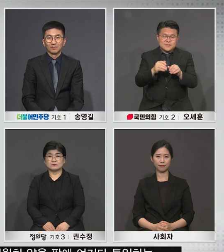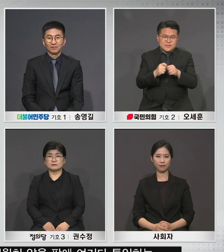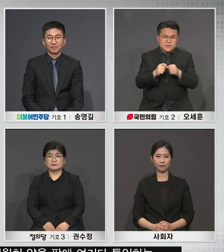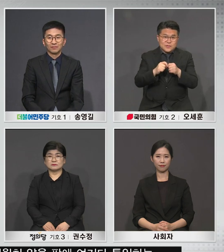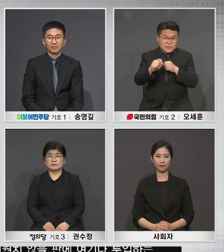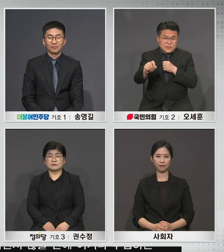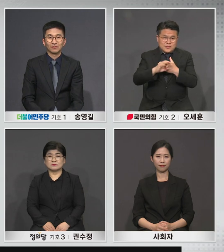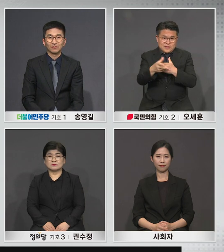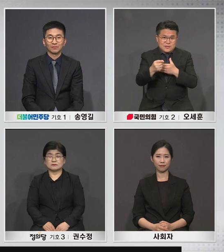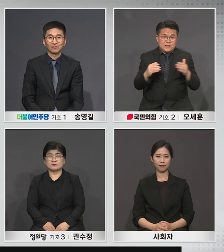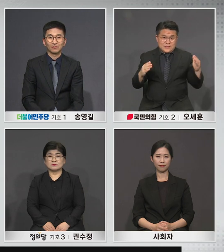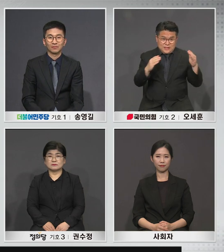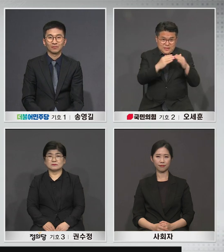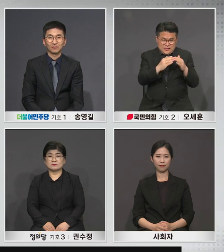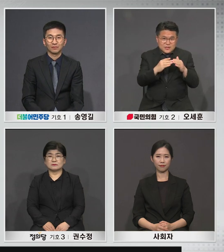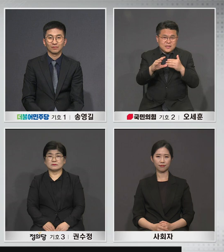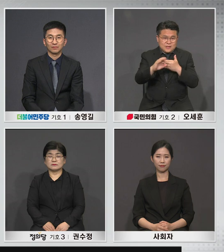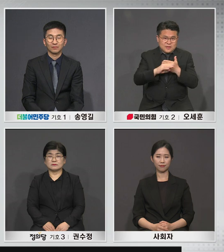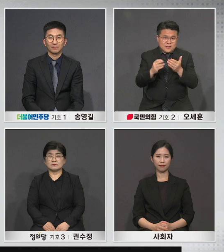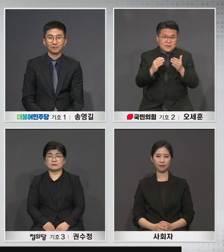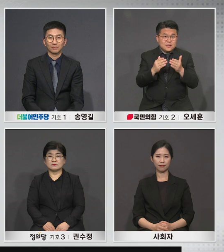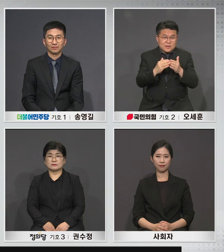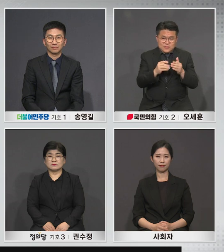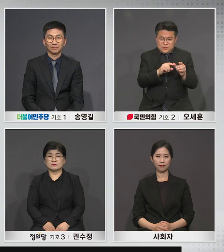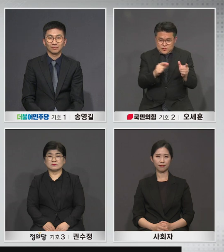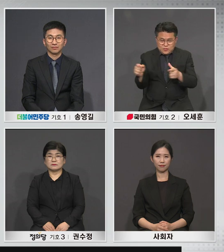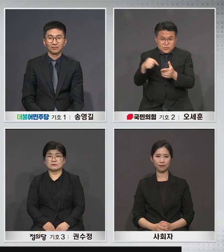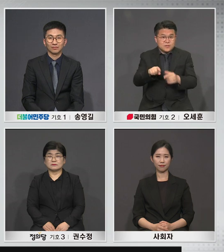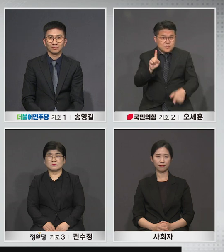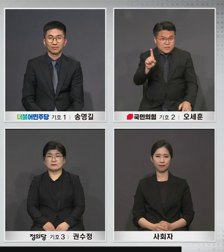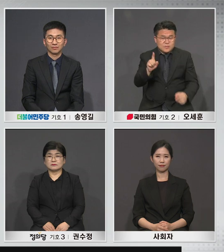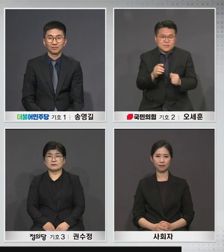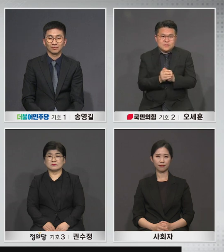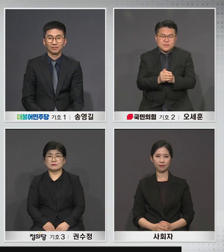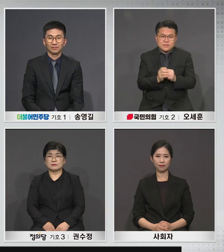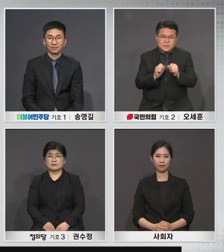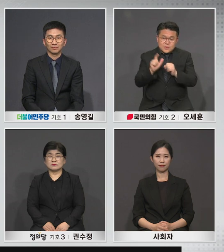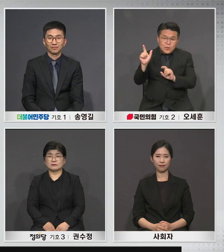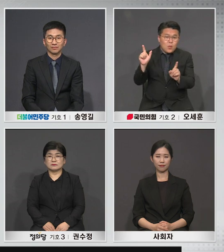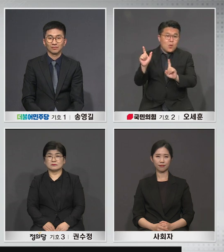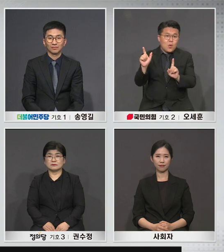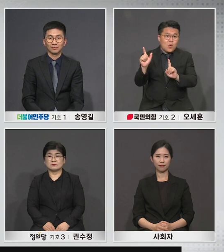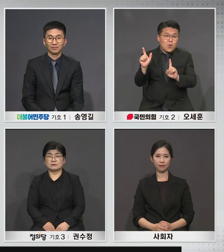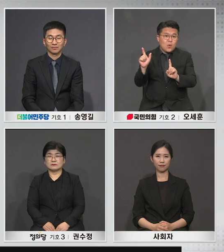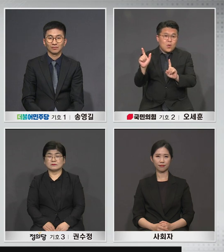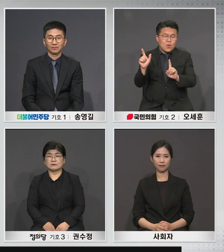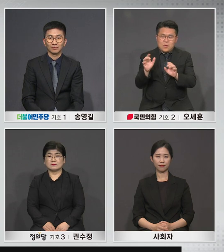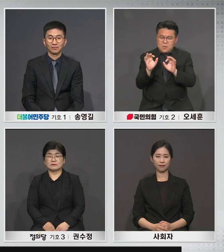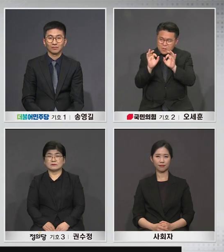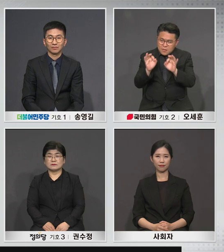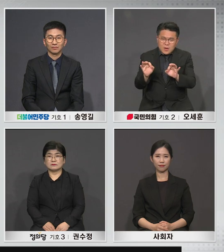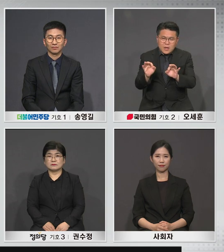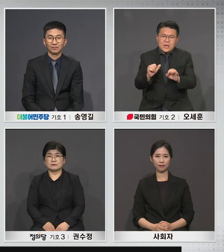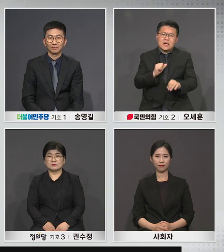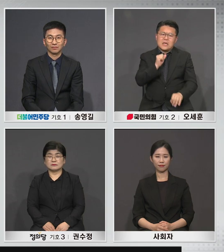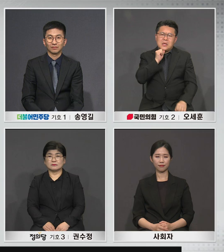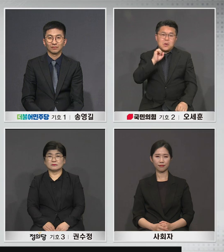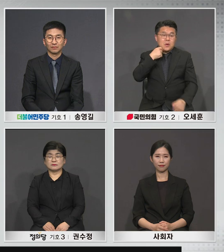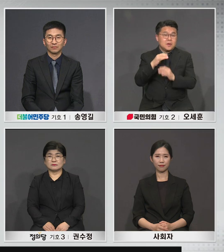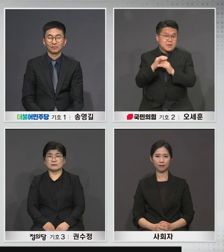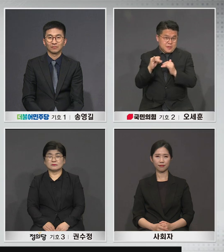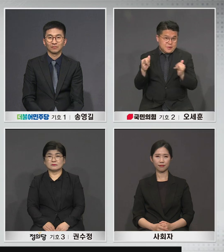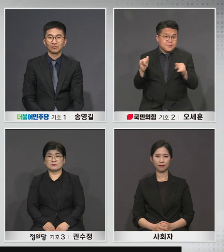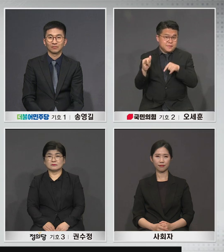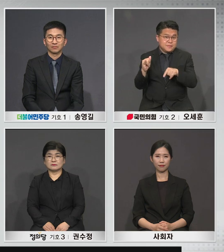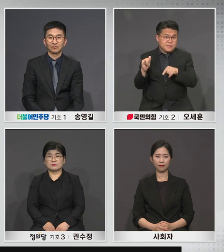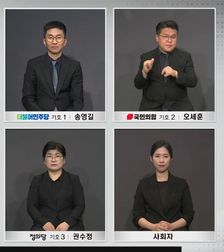임대주택의 한 유형인 건 사실이지만 임대주택의 대부분은 정말 경제적으로 매우 어려운 우리